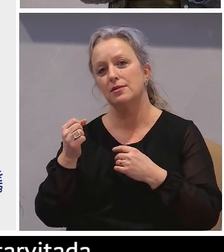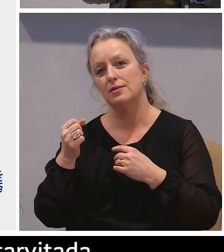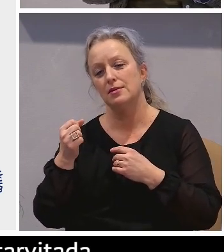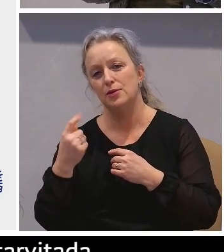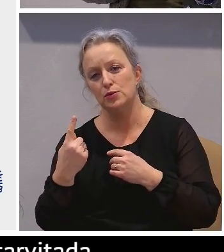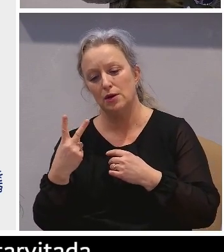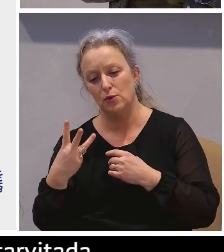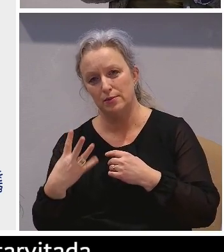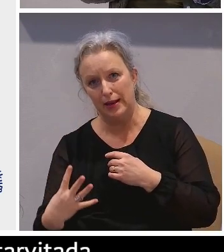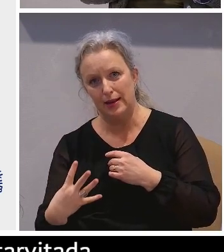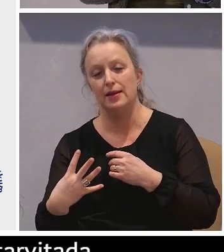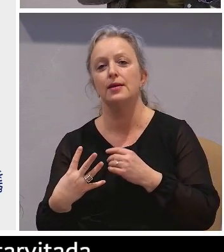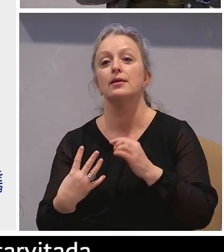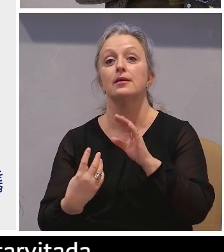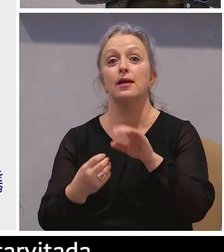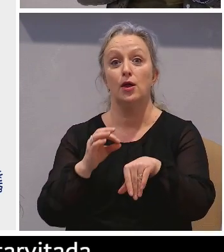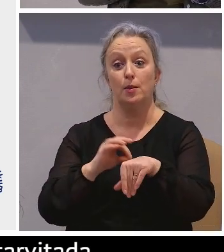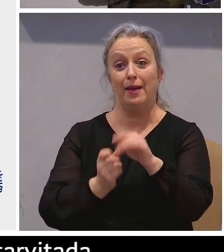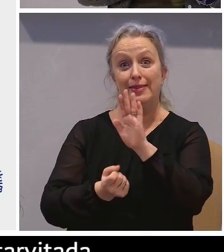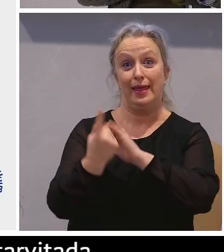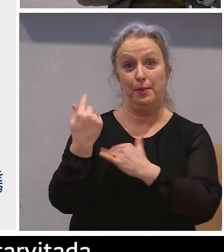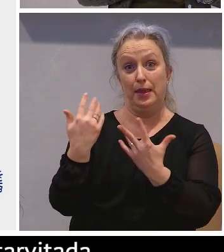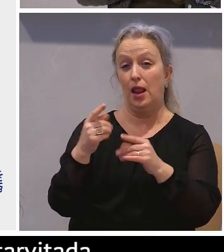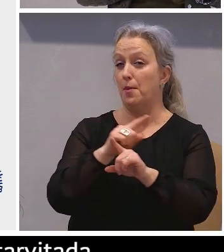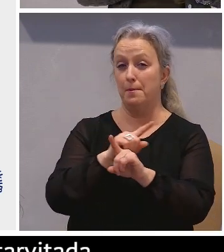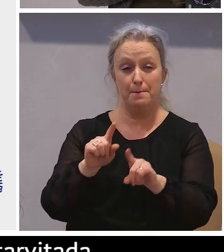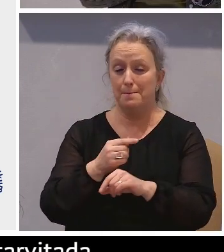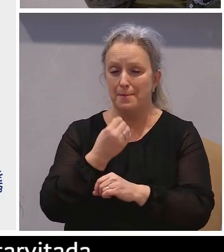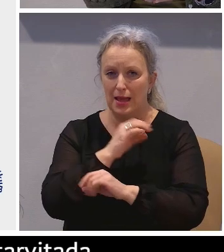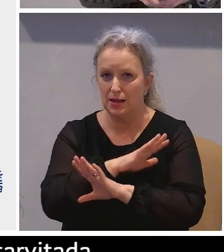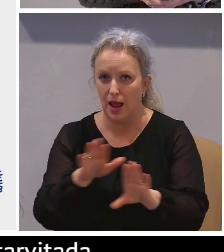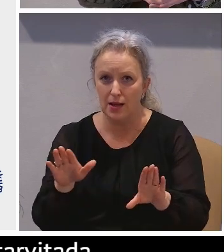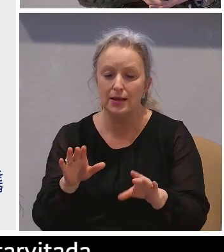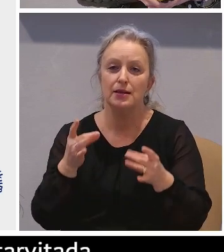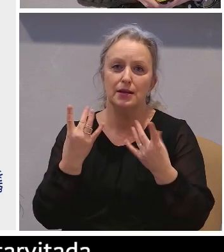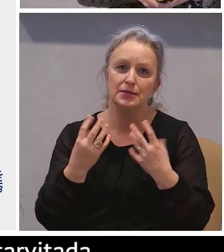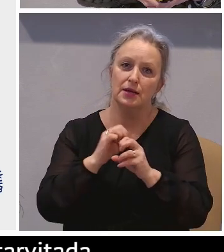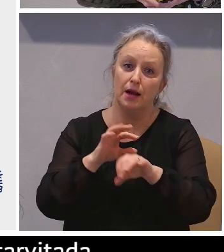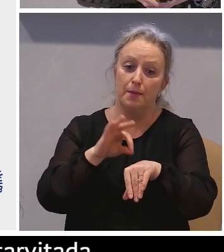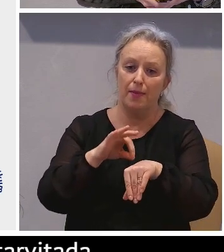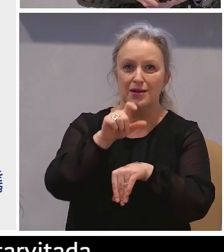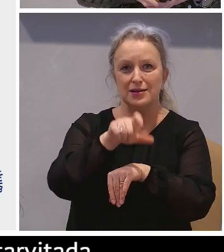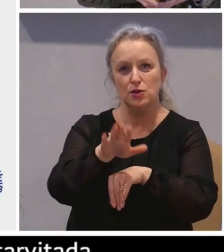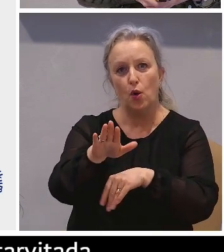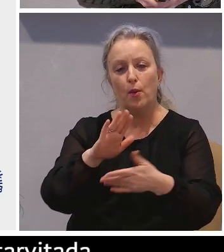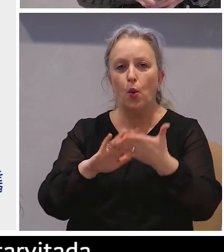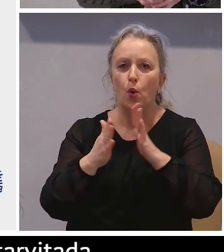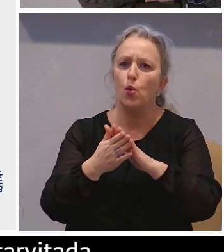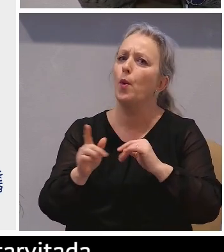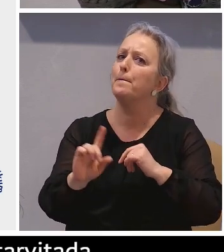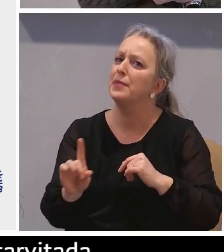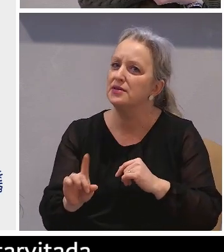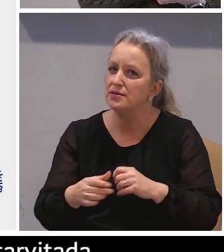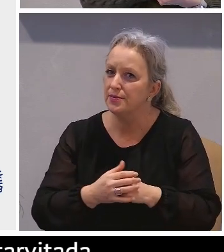mis hetkel thanks to the sümptomaatika tekib, treatment, we're no vaid me longer räägime sellest, mis categorizing seisus need disorder into patsiendid on. SMA 1, 2, 3, and 4,